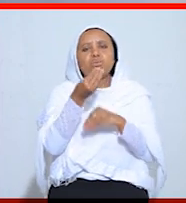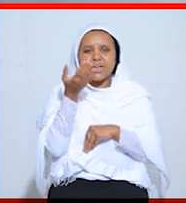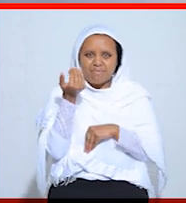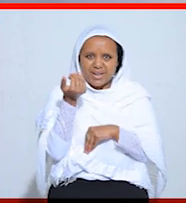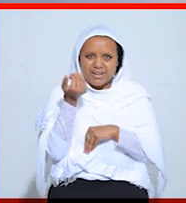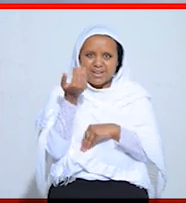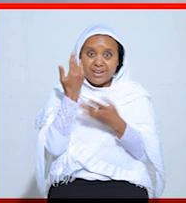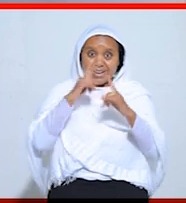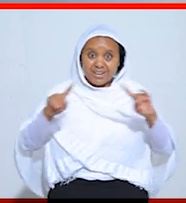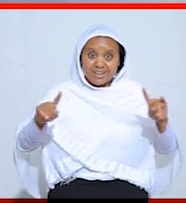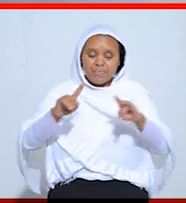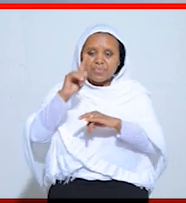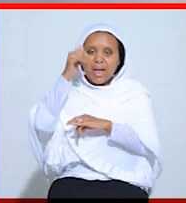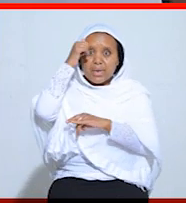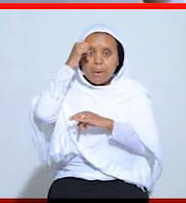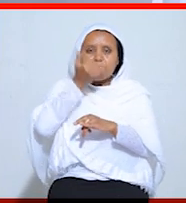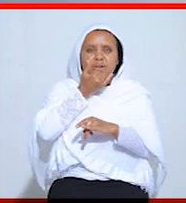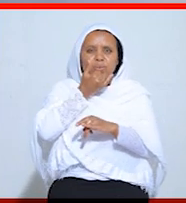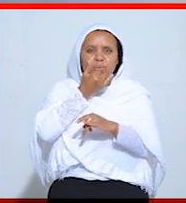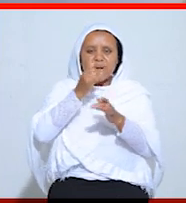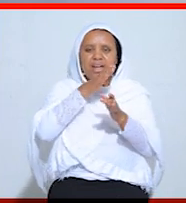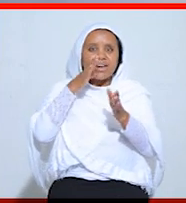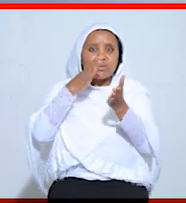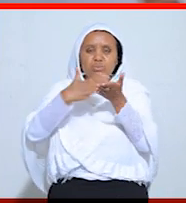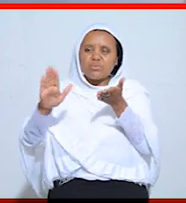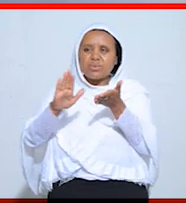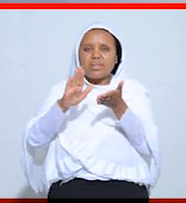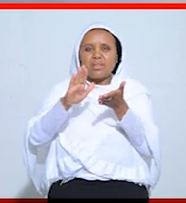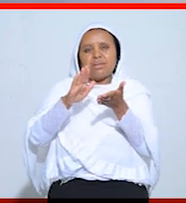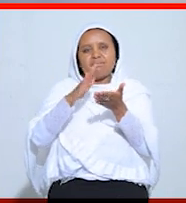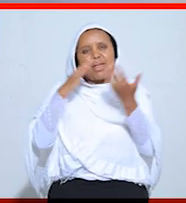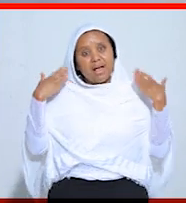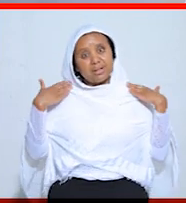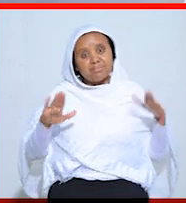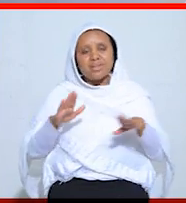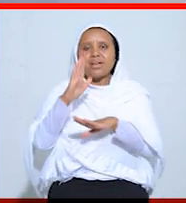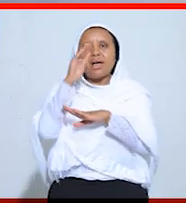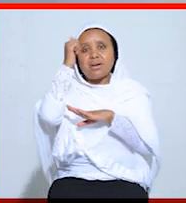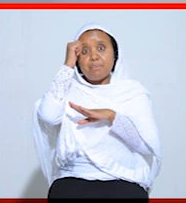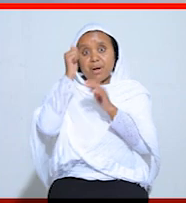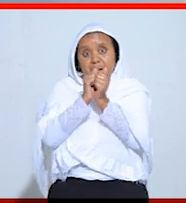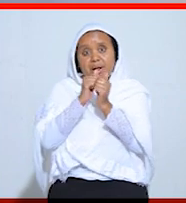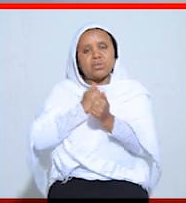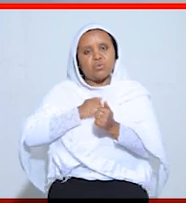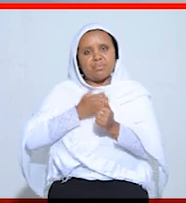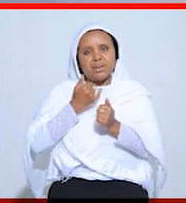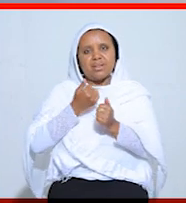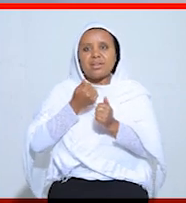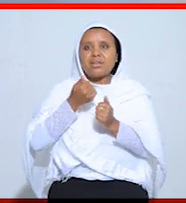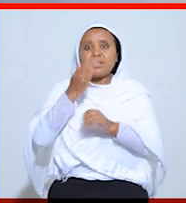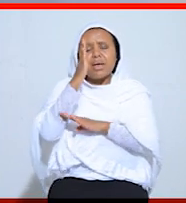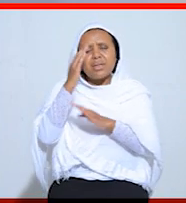ይንከባከቡት ነበር። ነገር ግን አዳም በድሎ ከገነት ሲወጣ መላእክትም ከአዳም ጋር አዝነው ነበረ። እግዚአብሔር